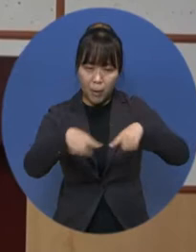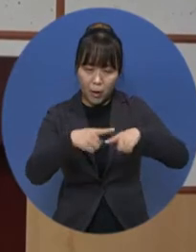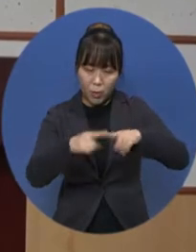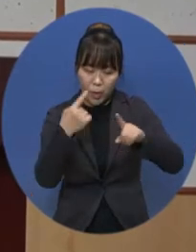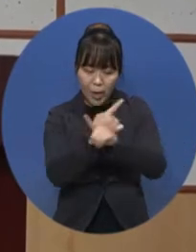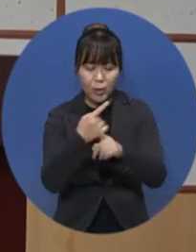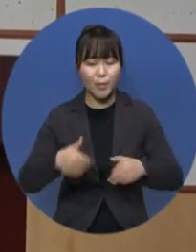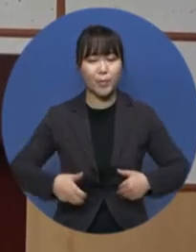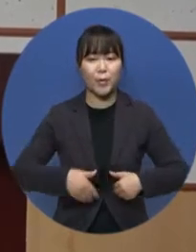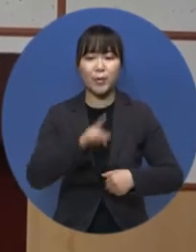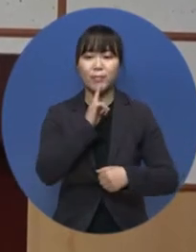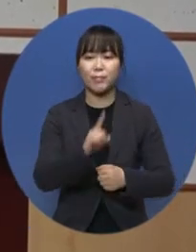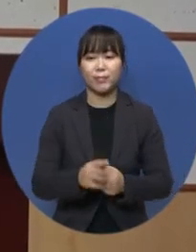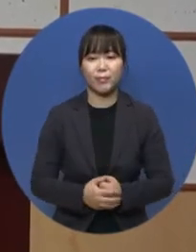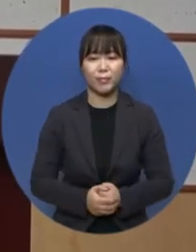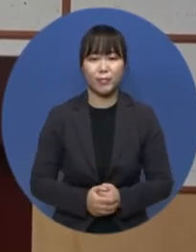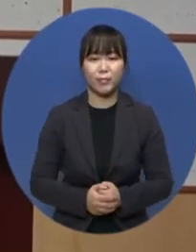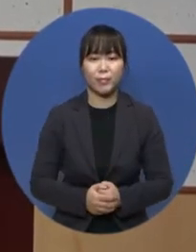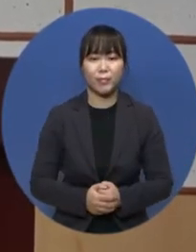개선돼야 한다고 말했습니다.